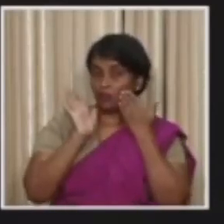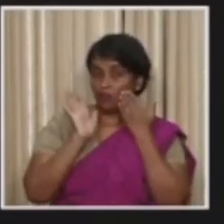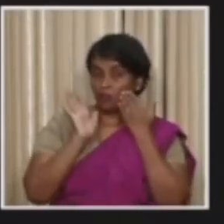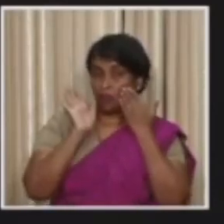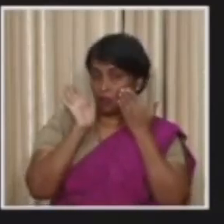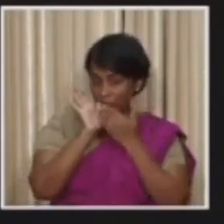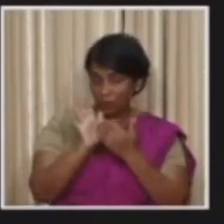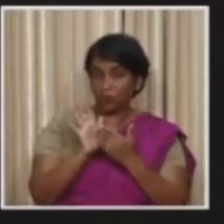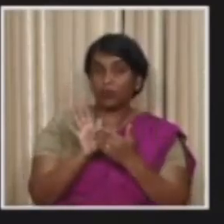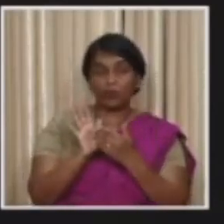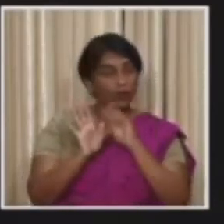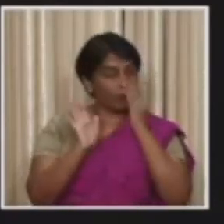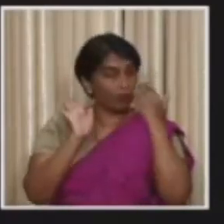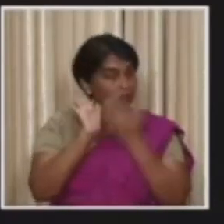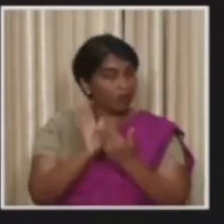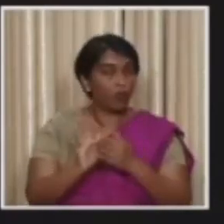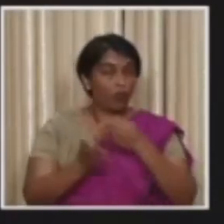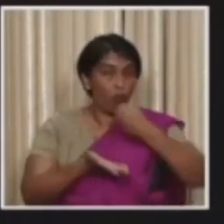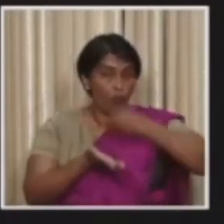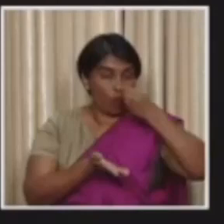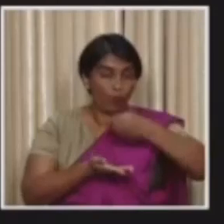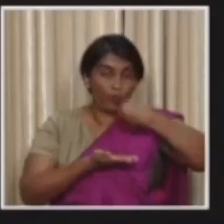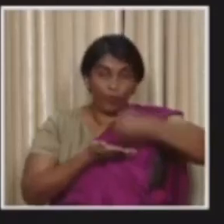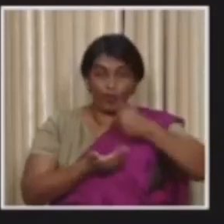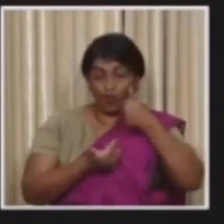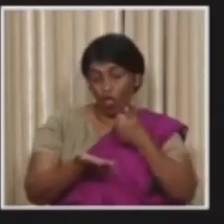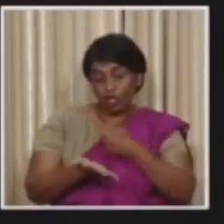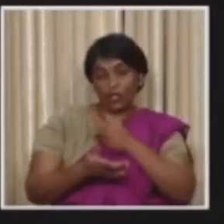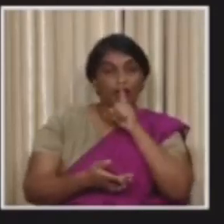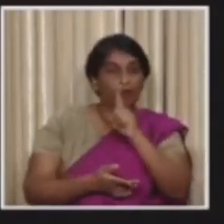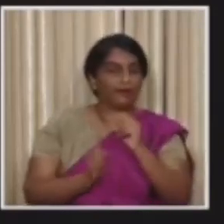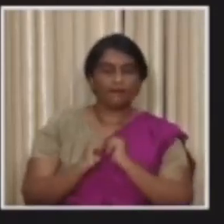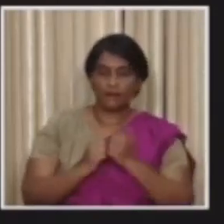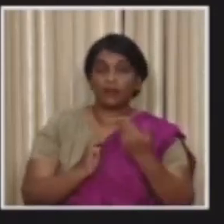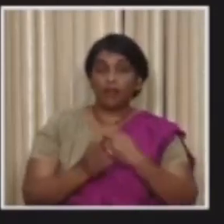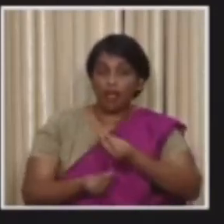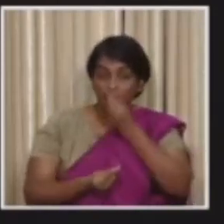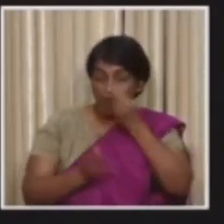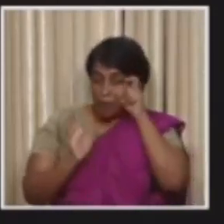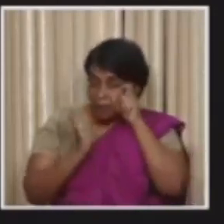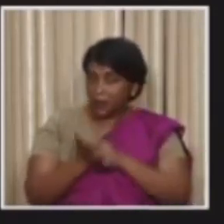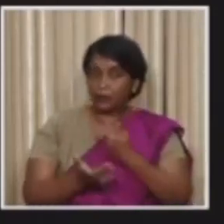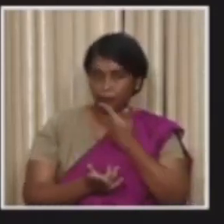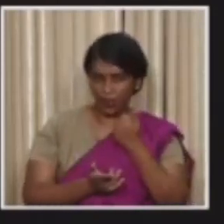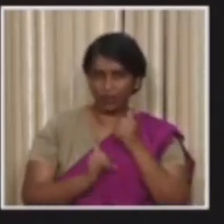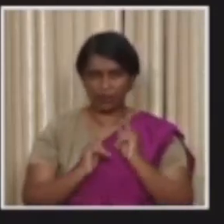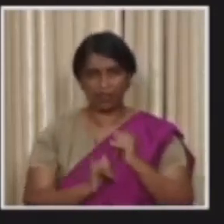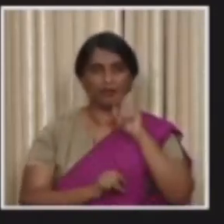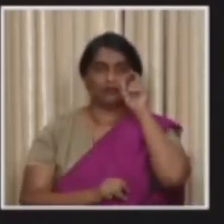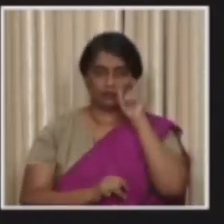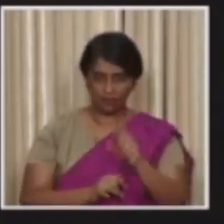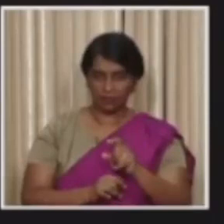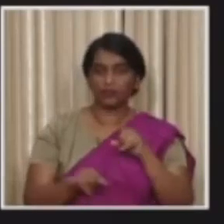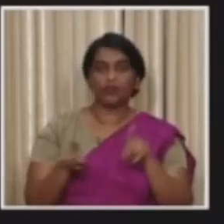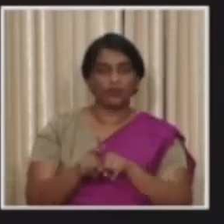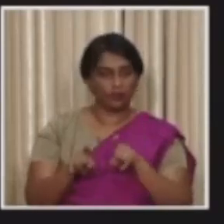the proof of pudding is in the eating. ඒ කියන්නේ පුඩින් එක හොඳයි කියලා වර්ණනා කරලා වැඩක් නැහැ. කාලා බලනකොට තමයි රසද නැද්ද කියලා තේරෙන්නේ.